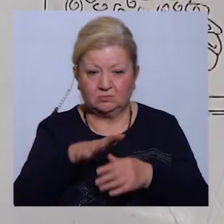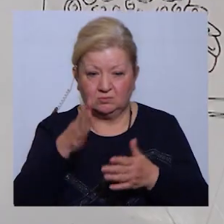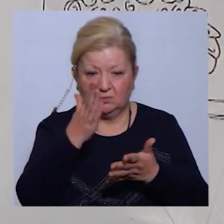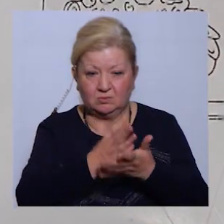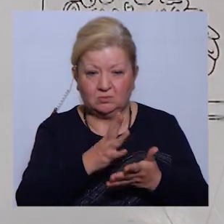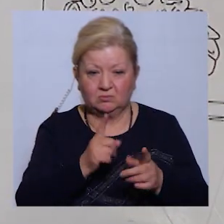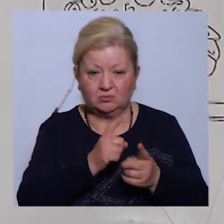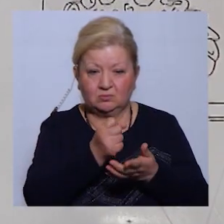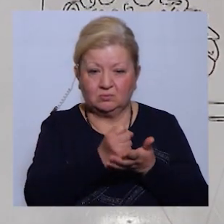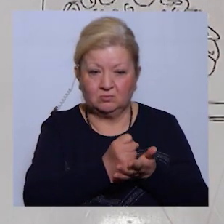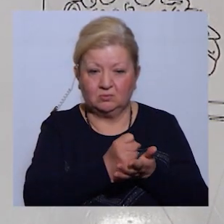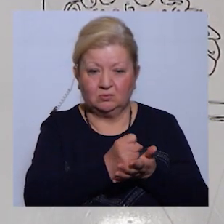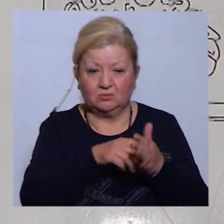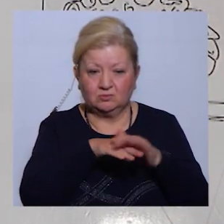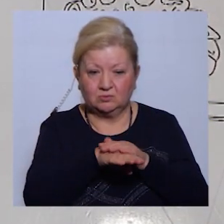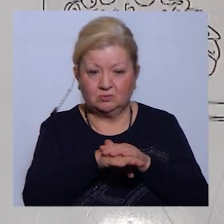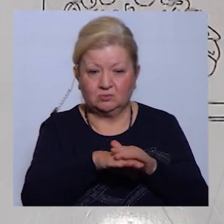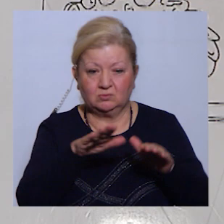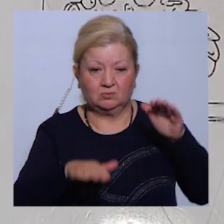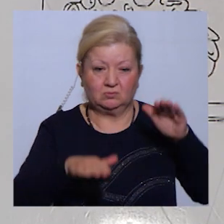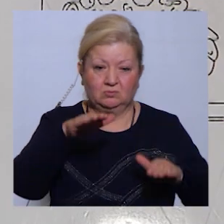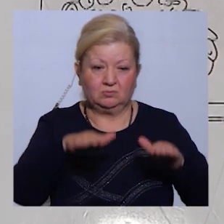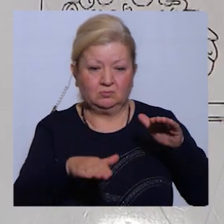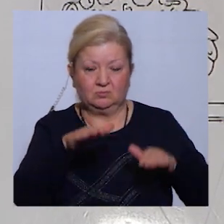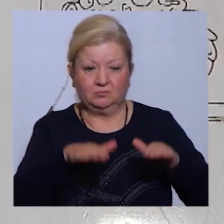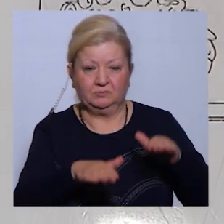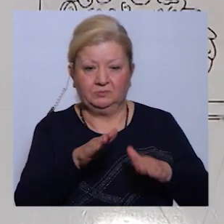თავისი წონასწორობა. აი ასეთნაირად იქცევა ეს.